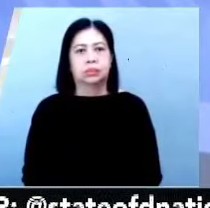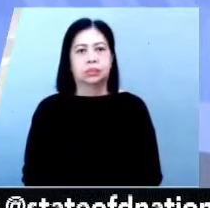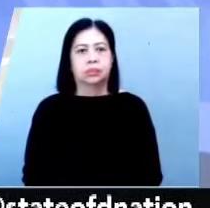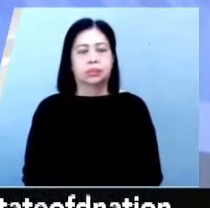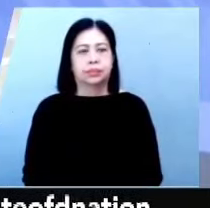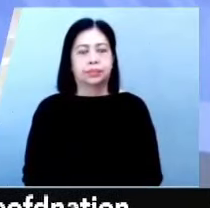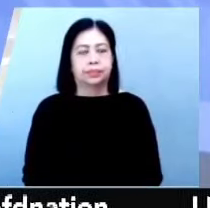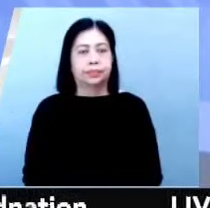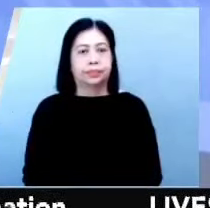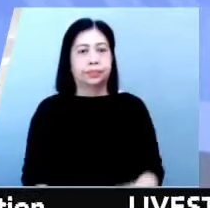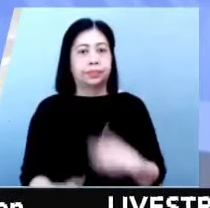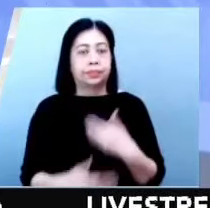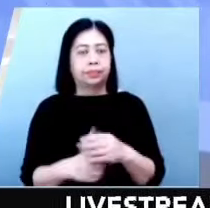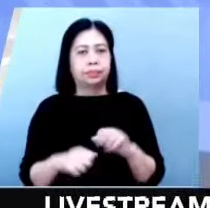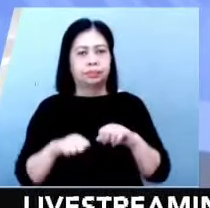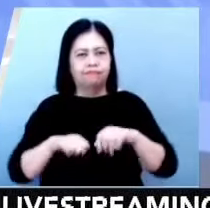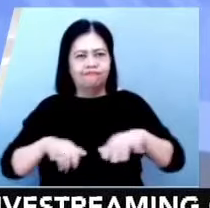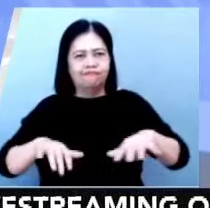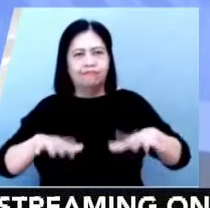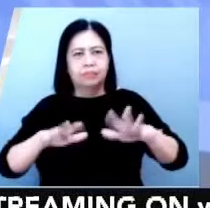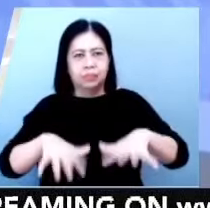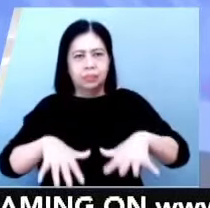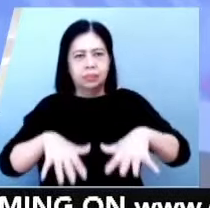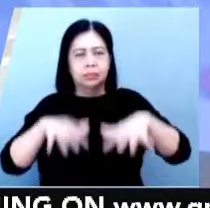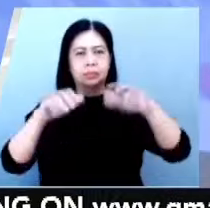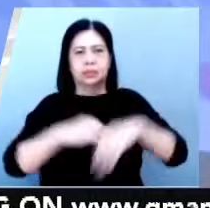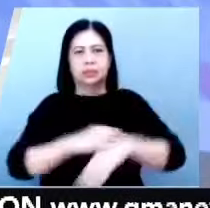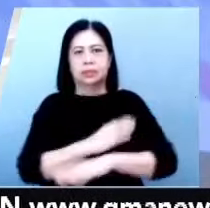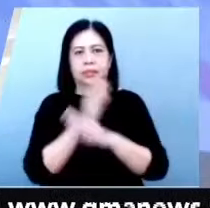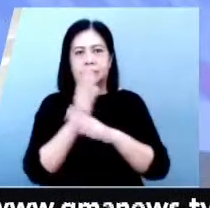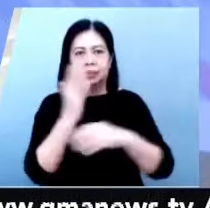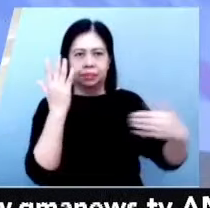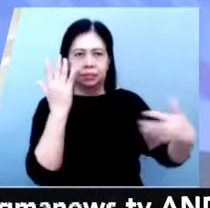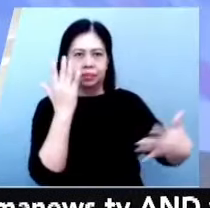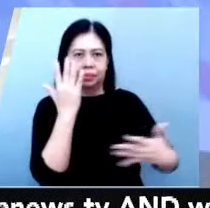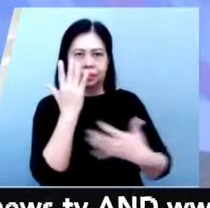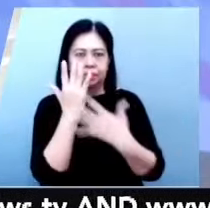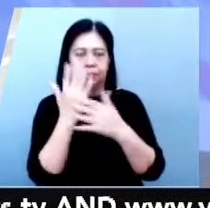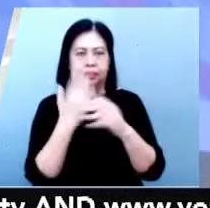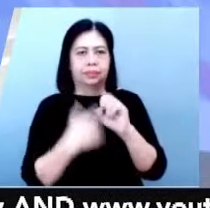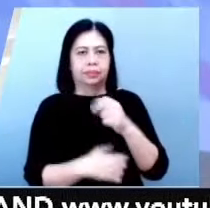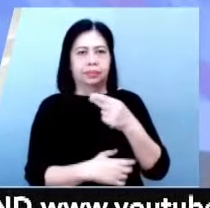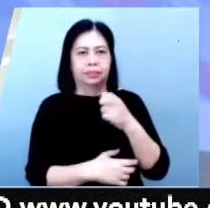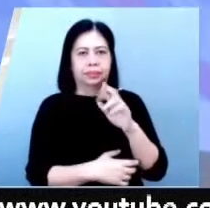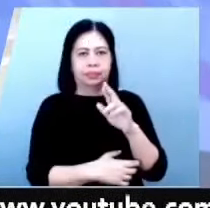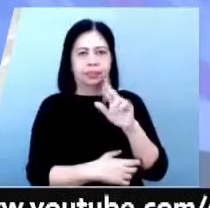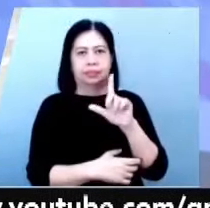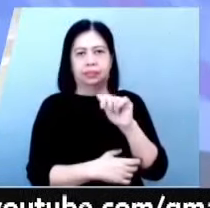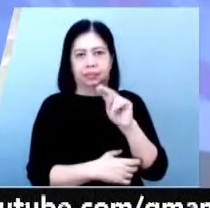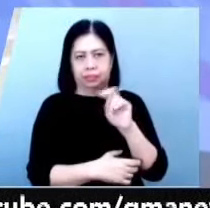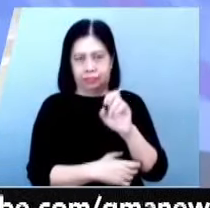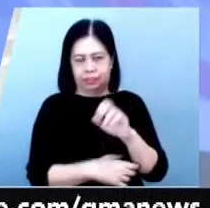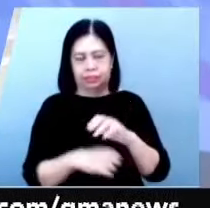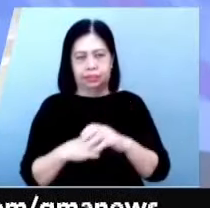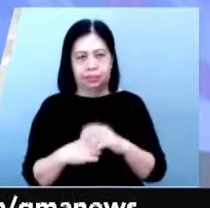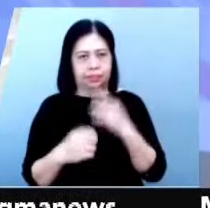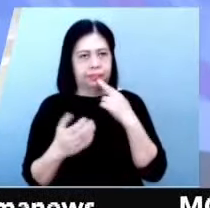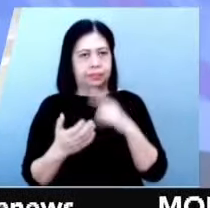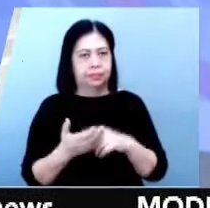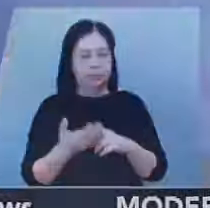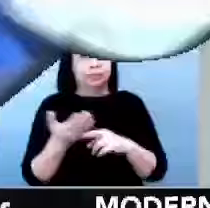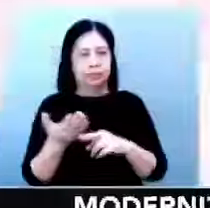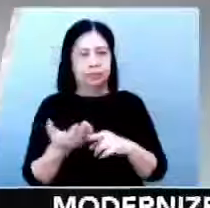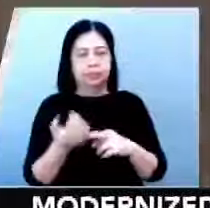Nagdulot ng malawakang pagbaha sa Davao Region ng shear line. May report si Kent Abrigana ng GMA Regional TV 1